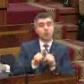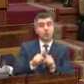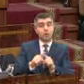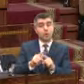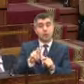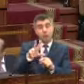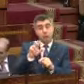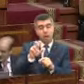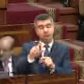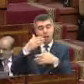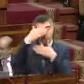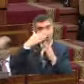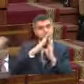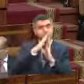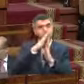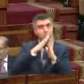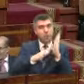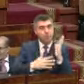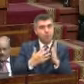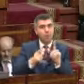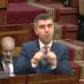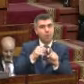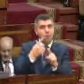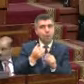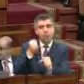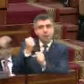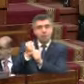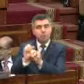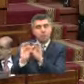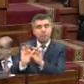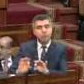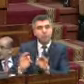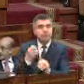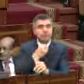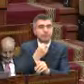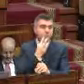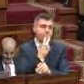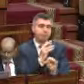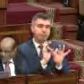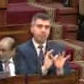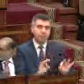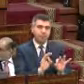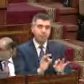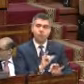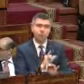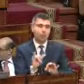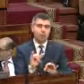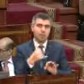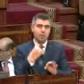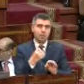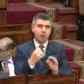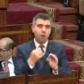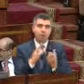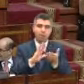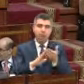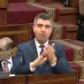ولن نطالب براس المؤسسات ونقولوا بان لونكا ما دارت شغالها وخصنا نعلقوها، على العكس من ذلك، نحن نصفق المؤسسات